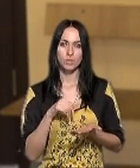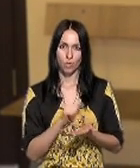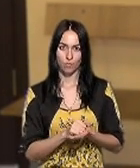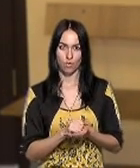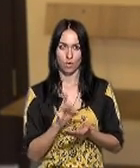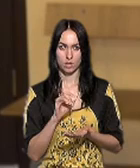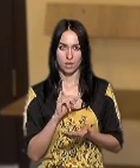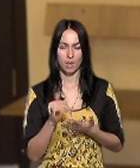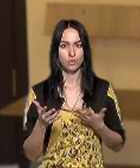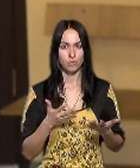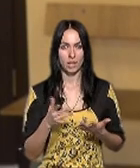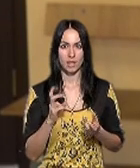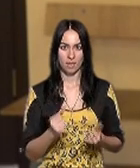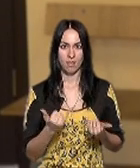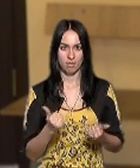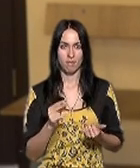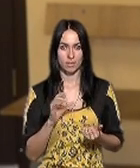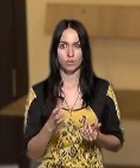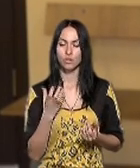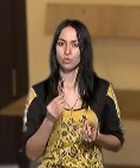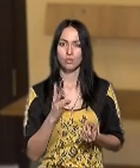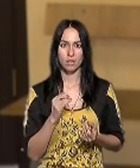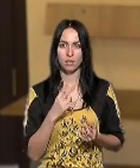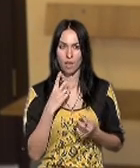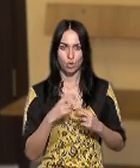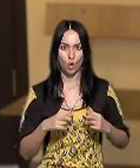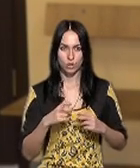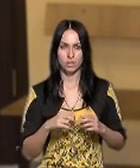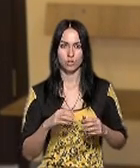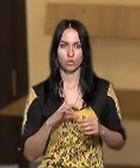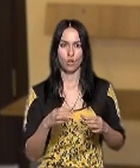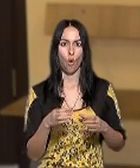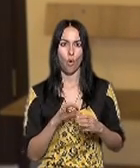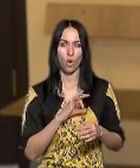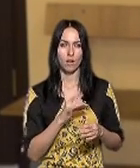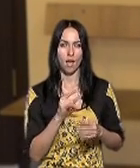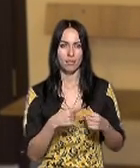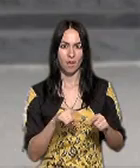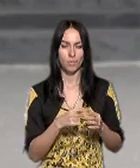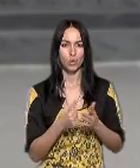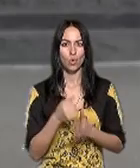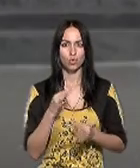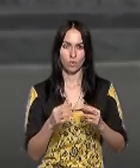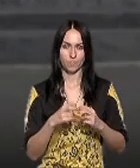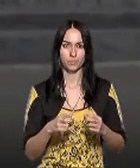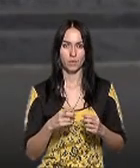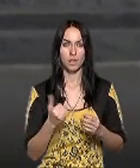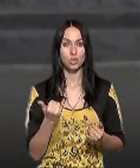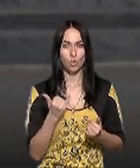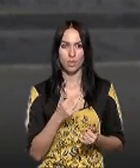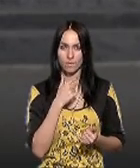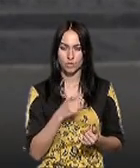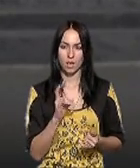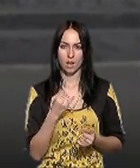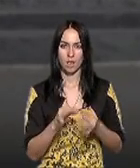які на даний час ще не досліджені органам досудового розслідування, але мають суттєве значення. Сьогодні у Дзержинському